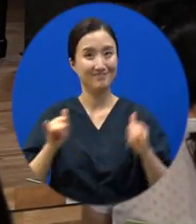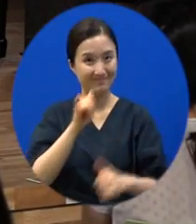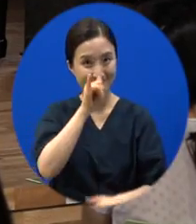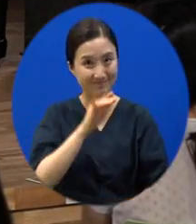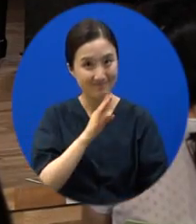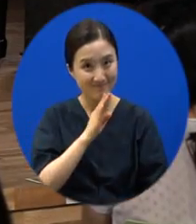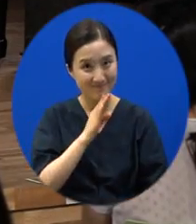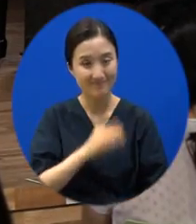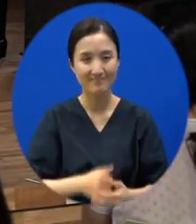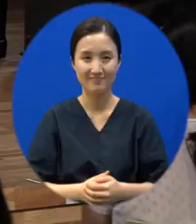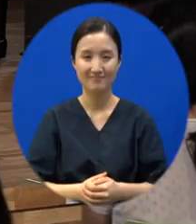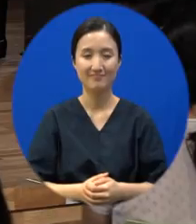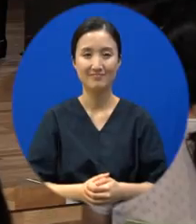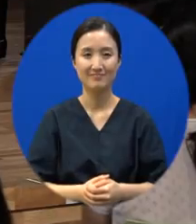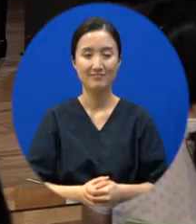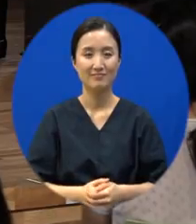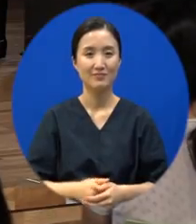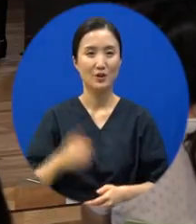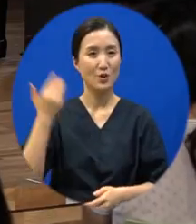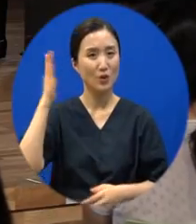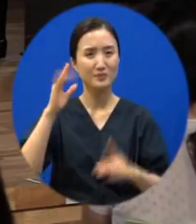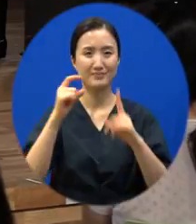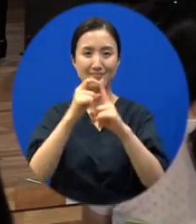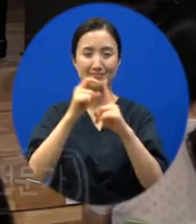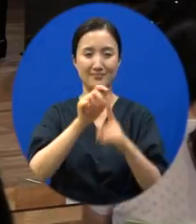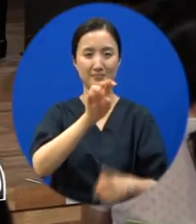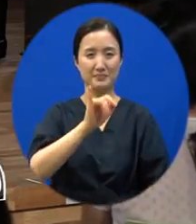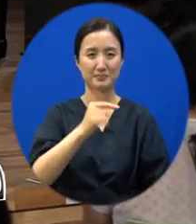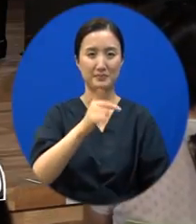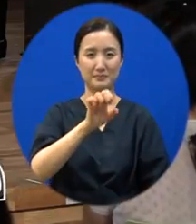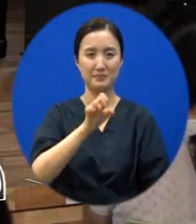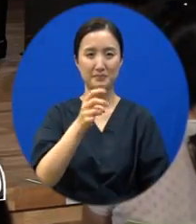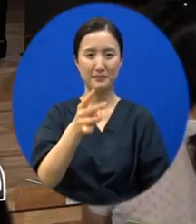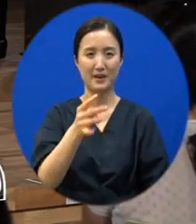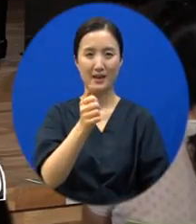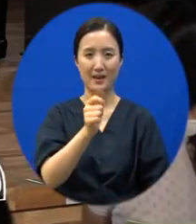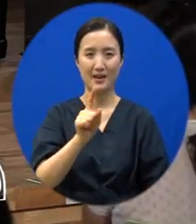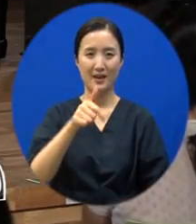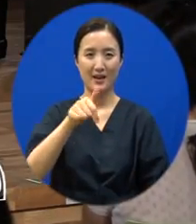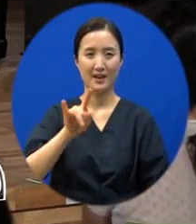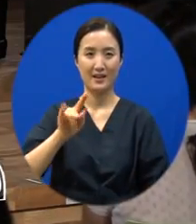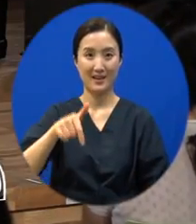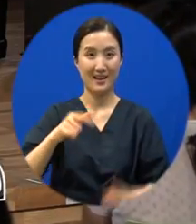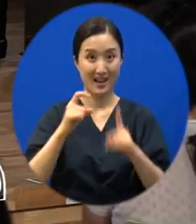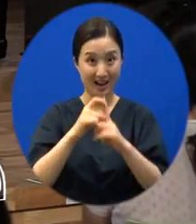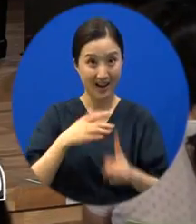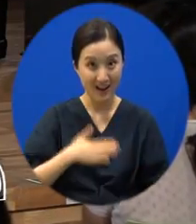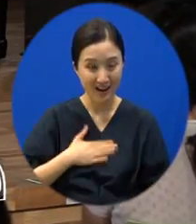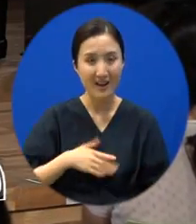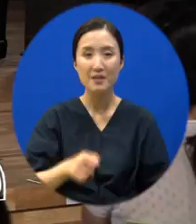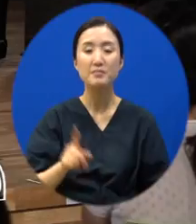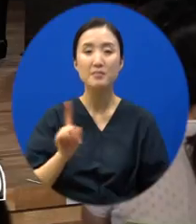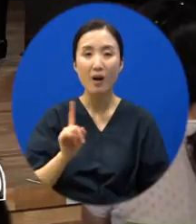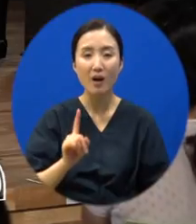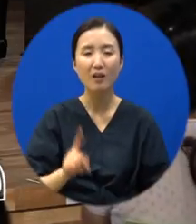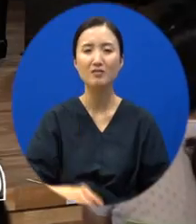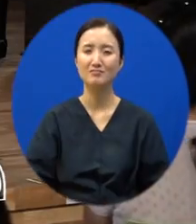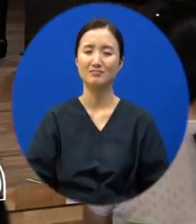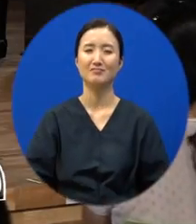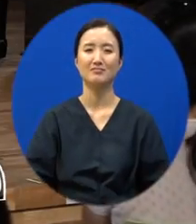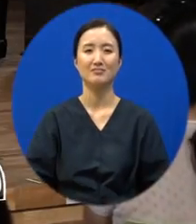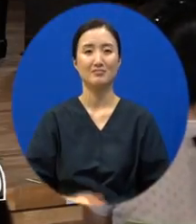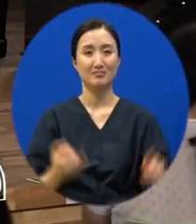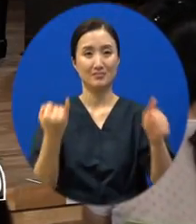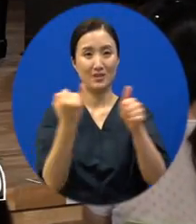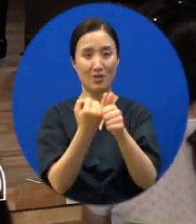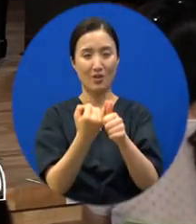때 민폐하객이라는 얘기 들어보셨죠? 그런 분들이 어떤 생각을 하시냐면 나만 예쁘면 돼